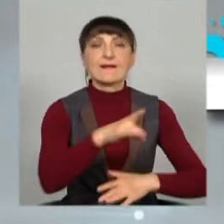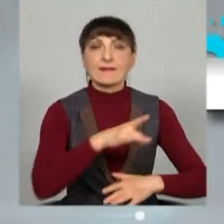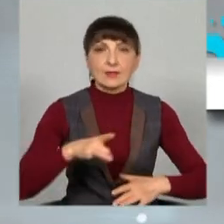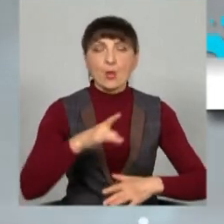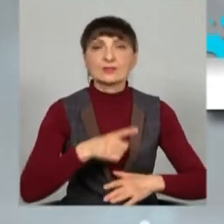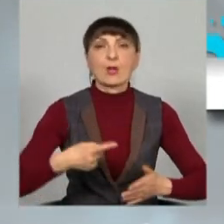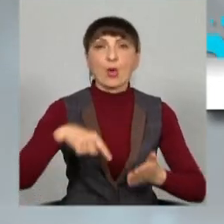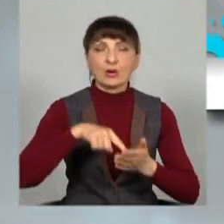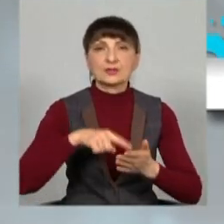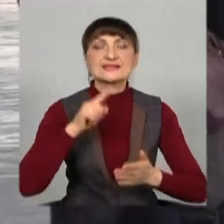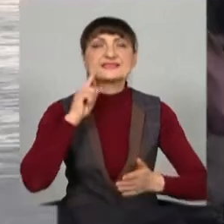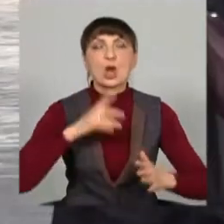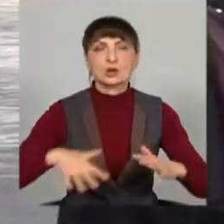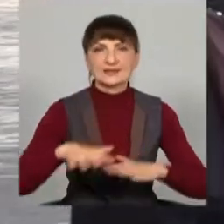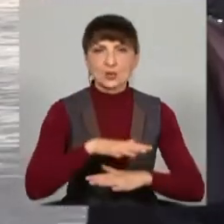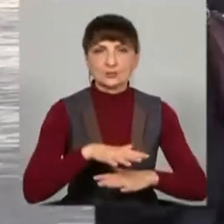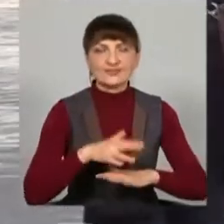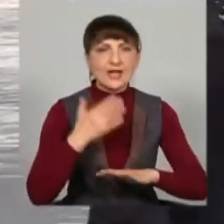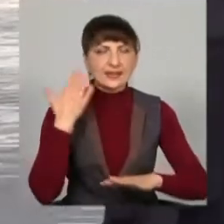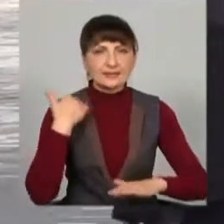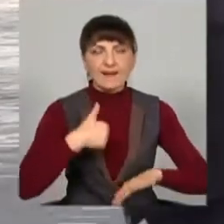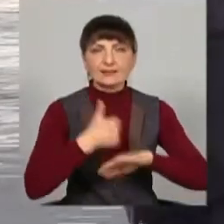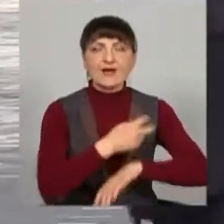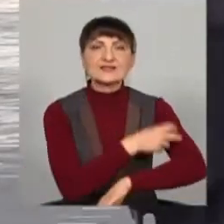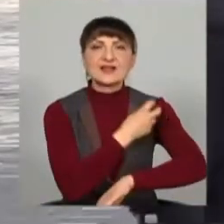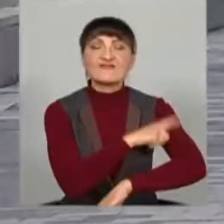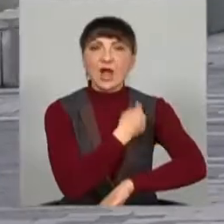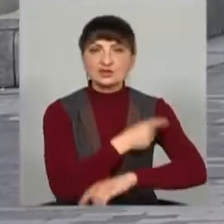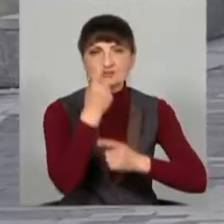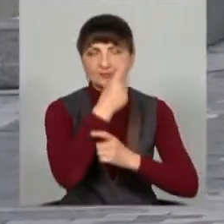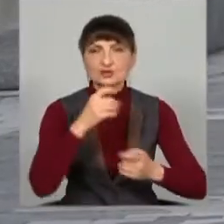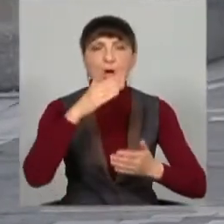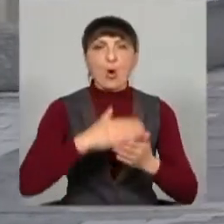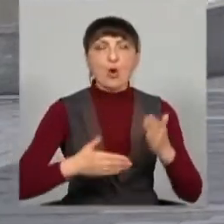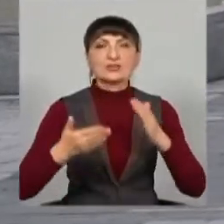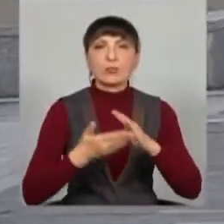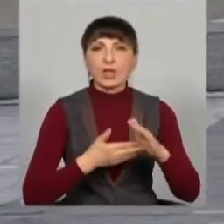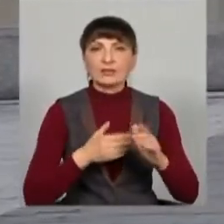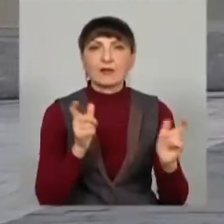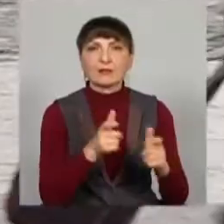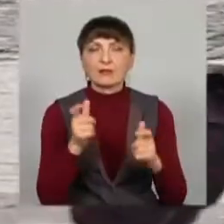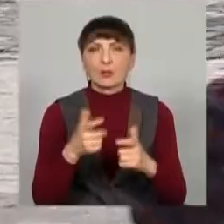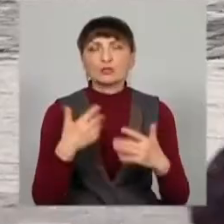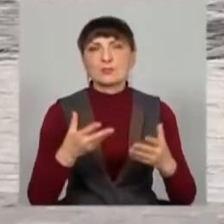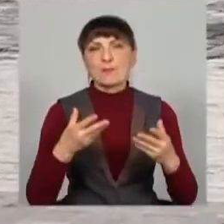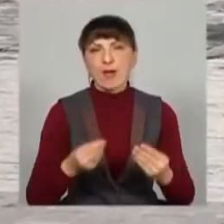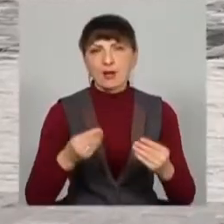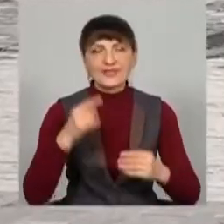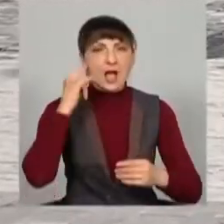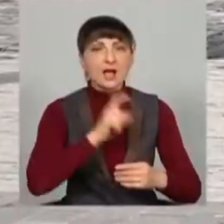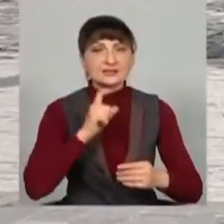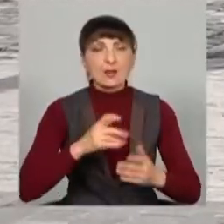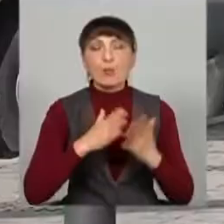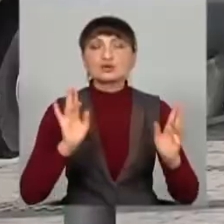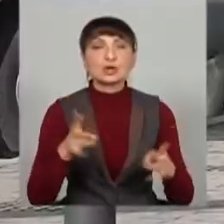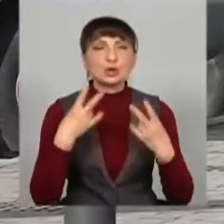в зеленой зоне. Напомню, на днях главный санврач страны сообщила об отмене большинства карантинных ограничений. Казахстанцам больше